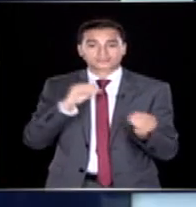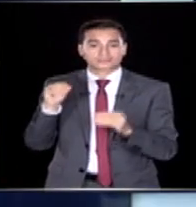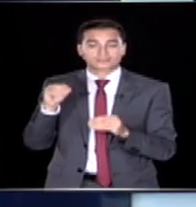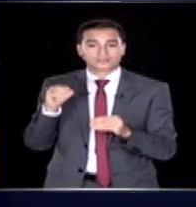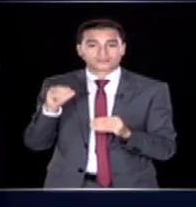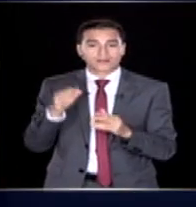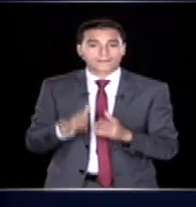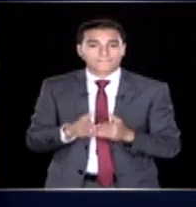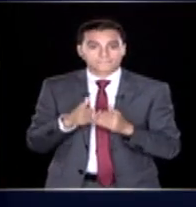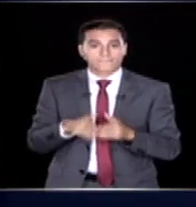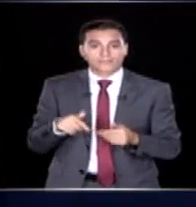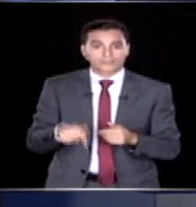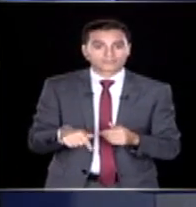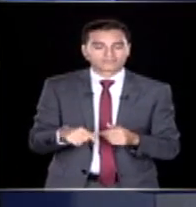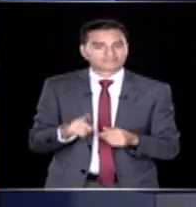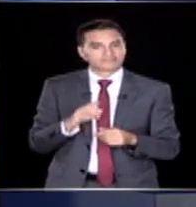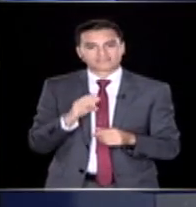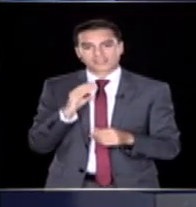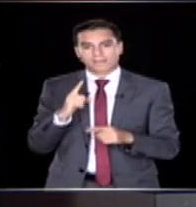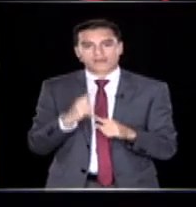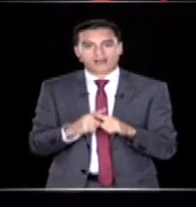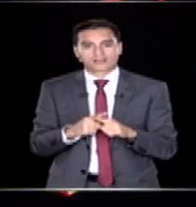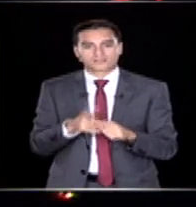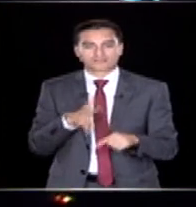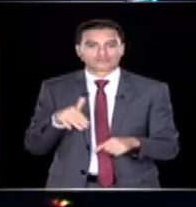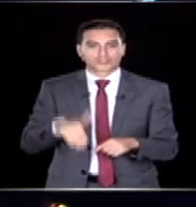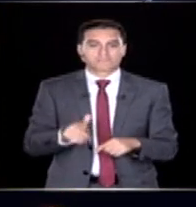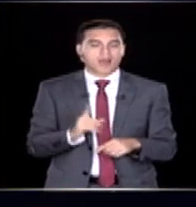برميت. إجابة خاطئة.